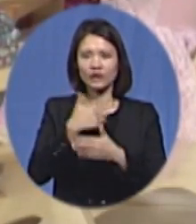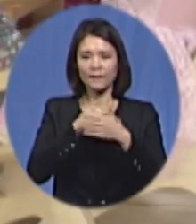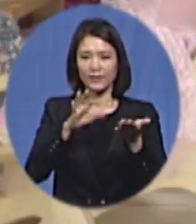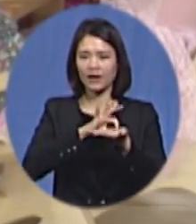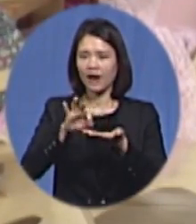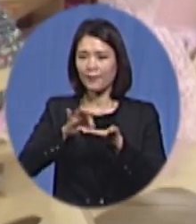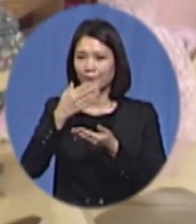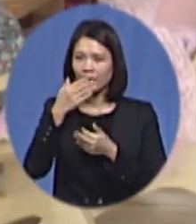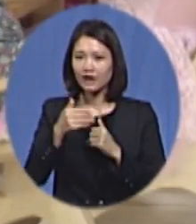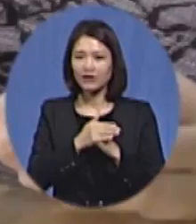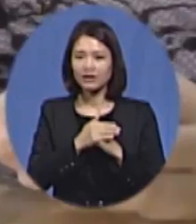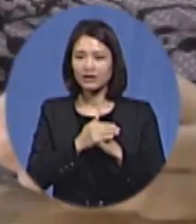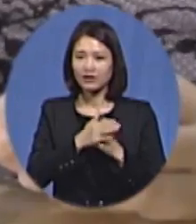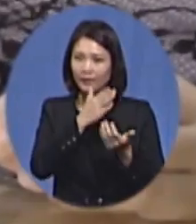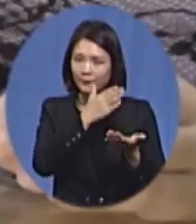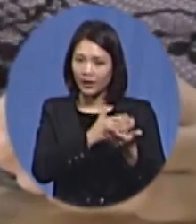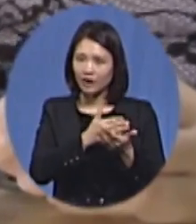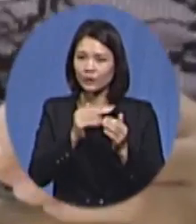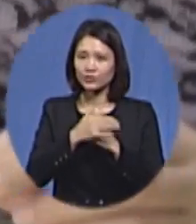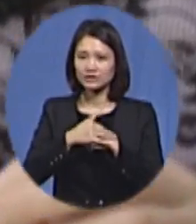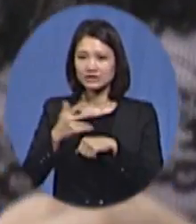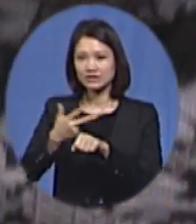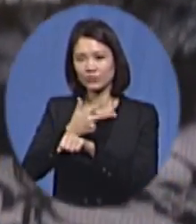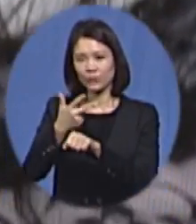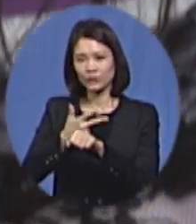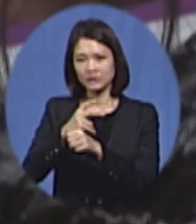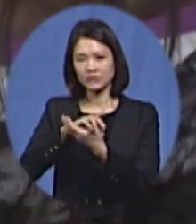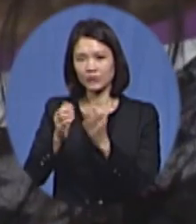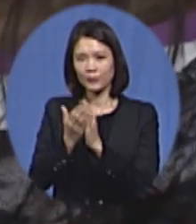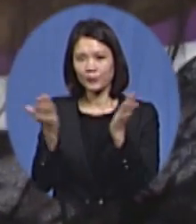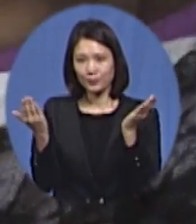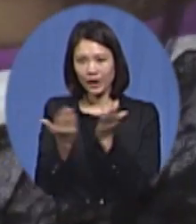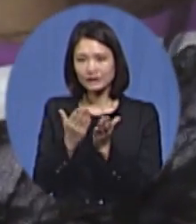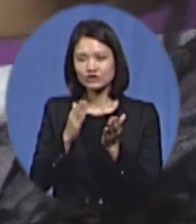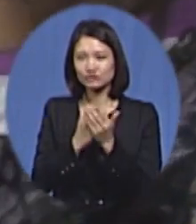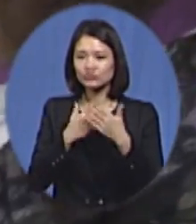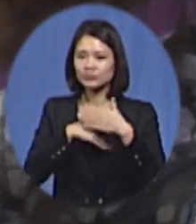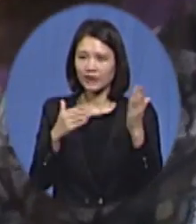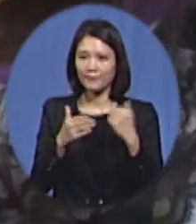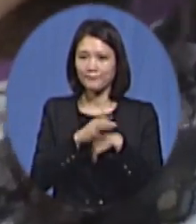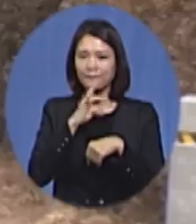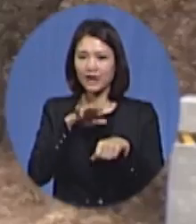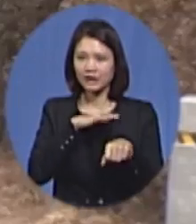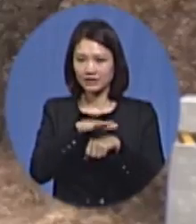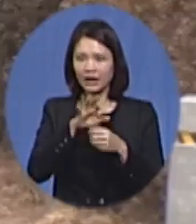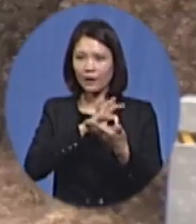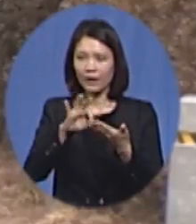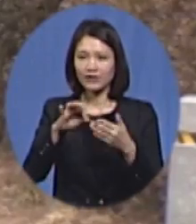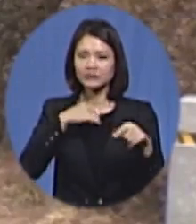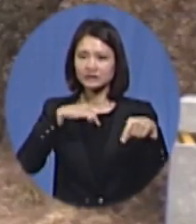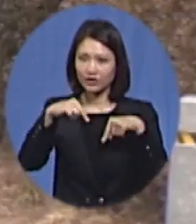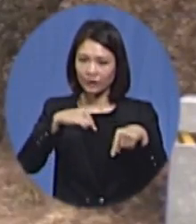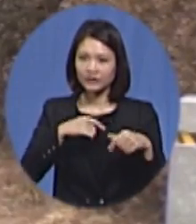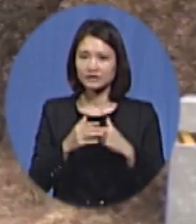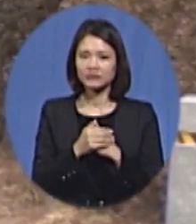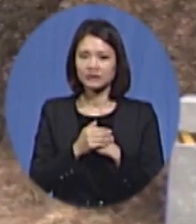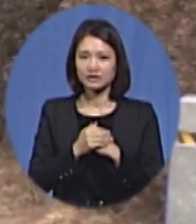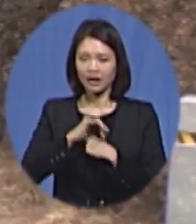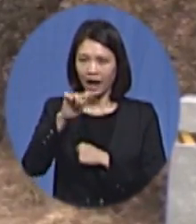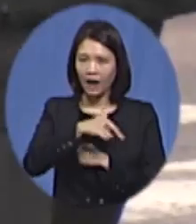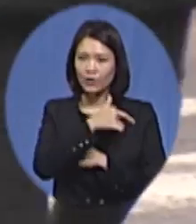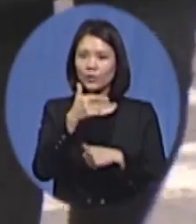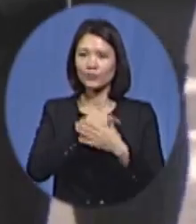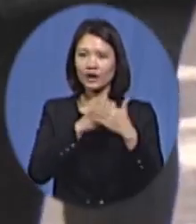하고 그렇지 않으면 7시간 정도인 맞춤반을 이용하게 하는 정책입니다. 이에 따라